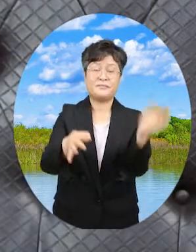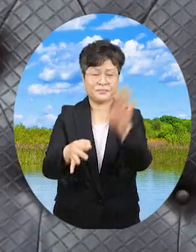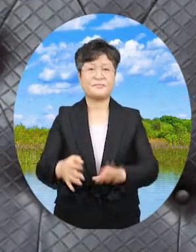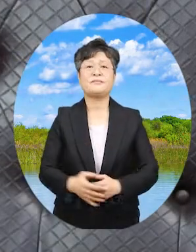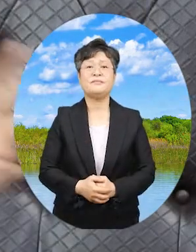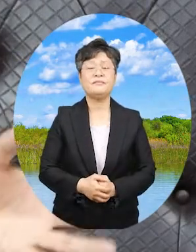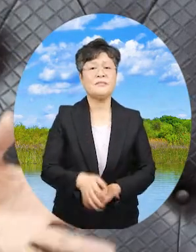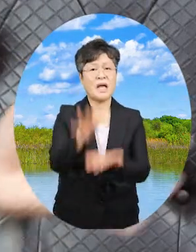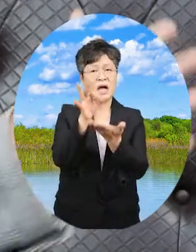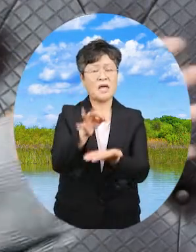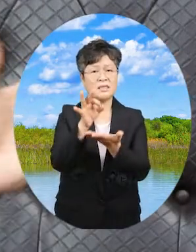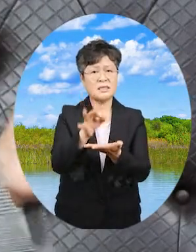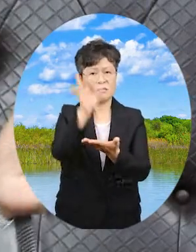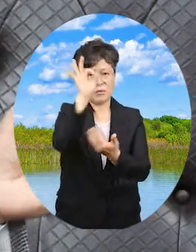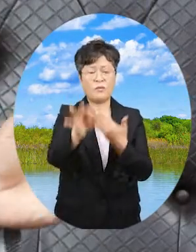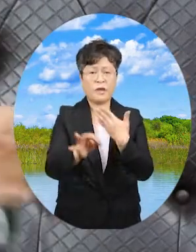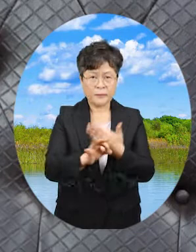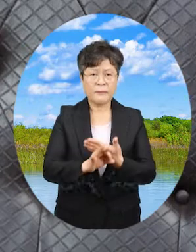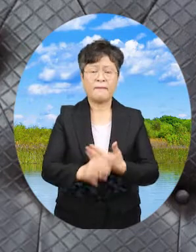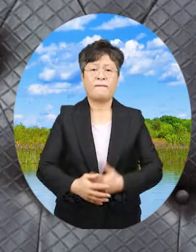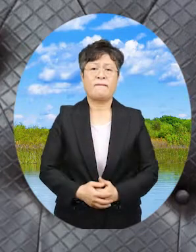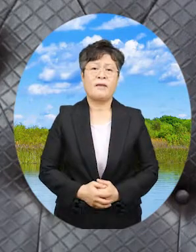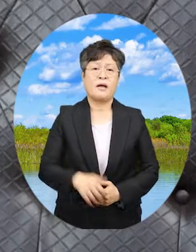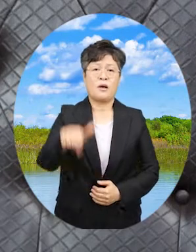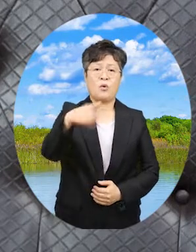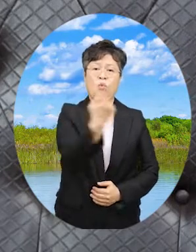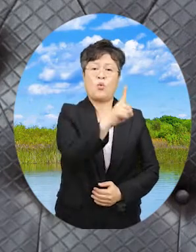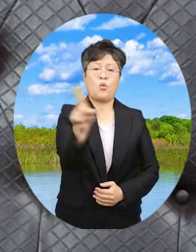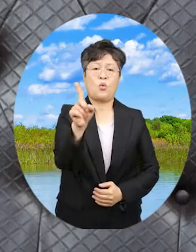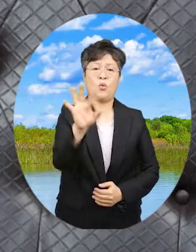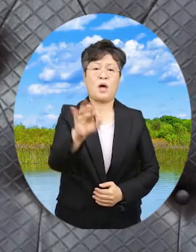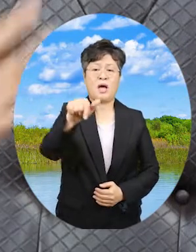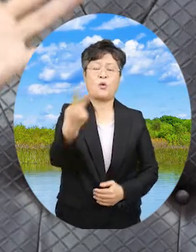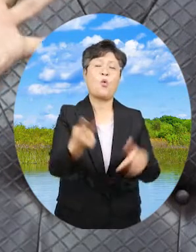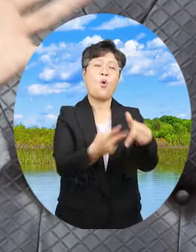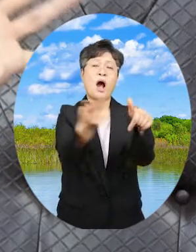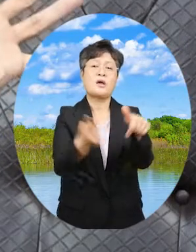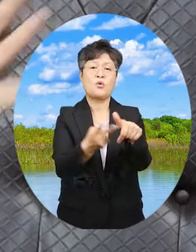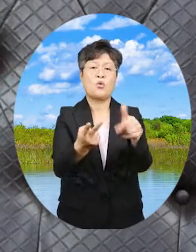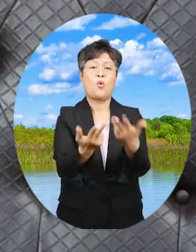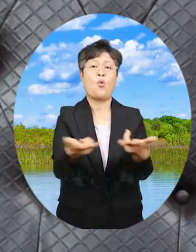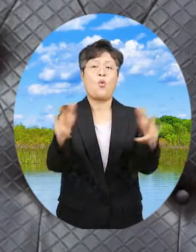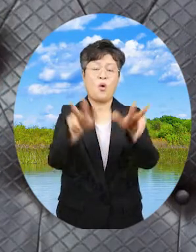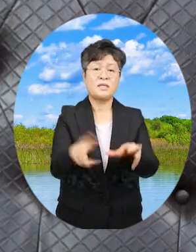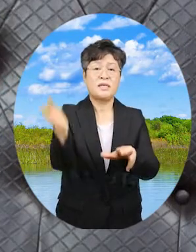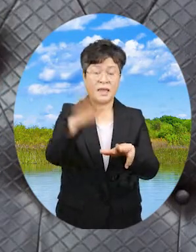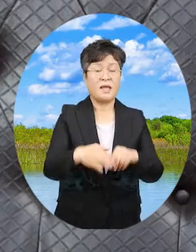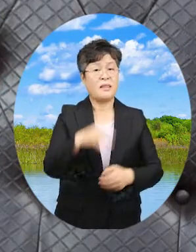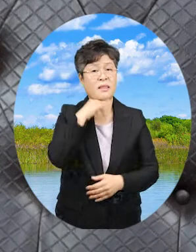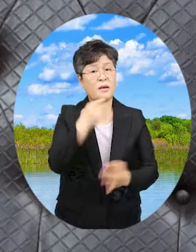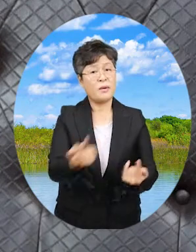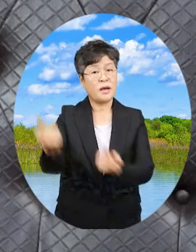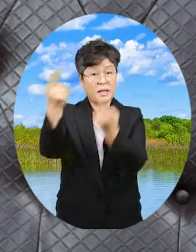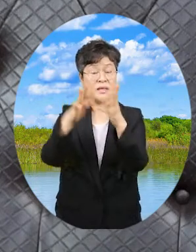그 과정에서 이제 산책로 데크 공사도 많이 했고 또 새로운 또 울창한 또 조림 사업도 해서 굉장히 보긴 좋습니다. 네. 보긴 좋은데